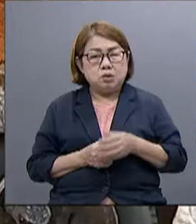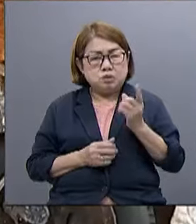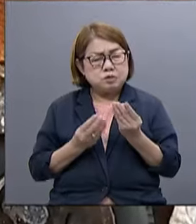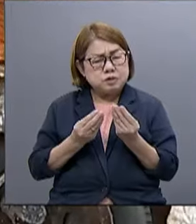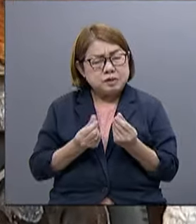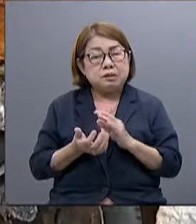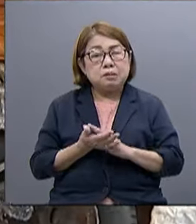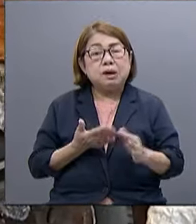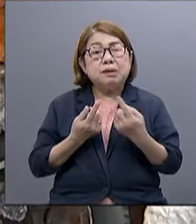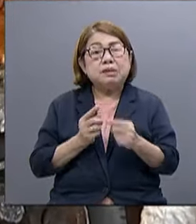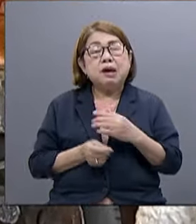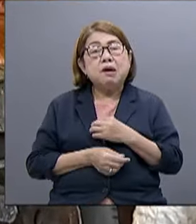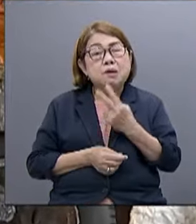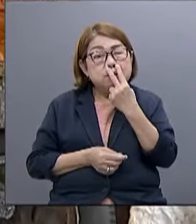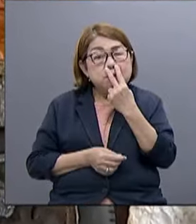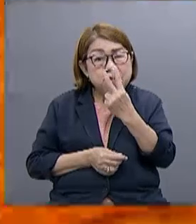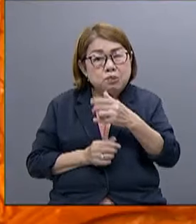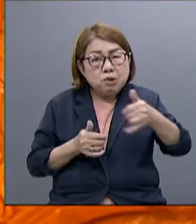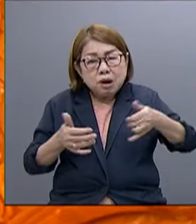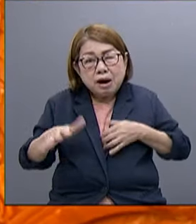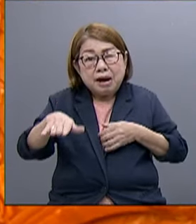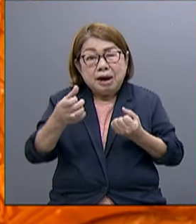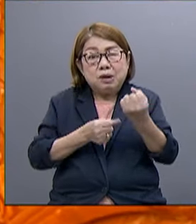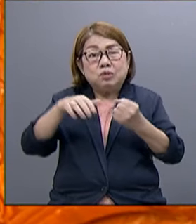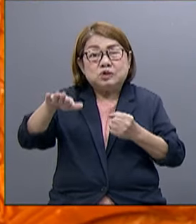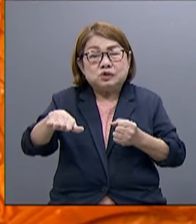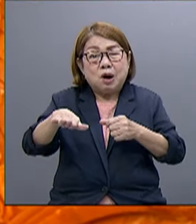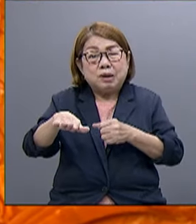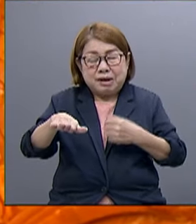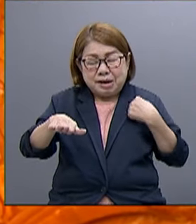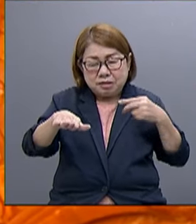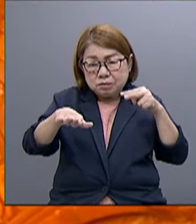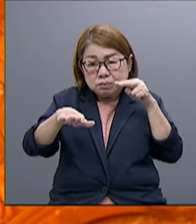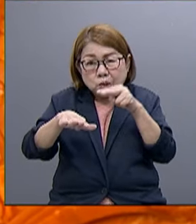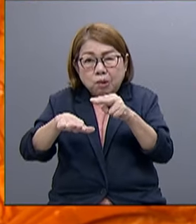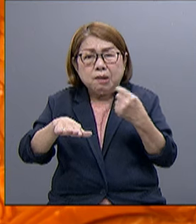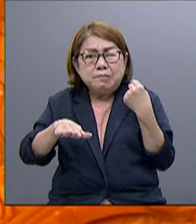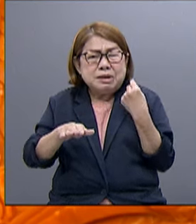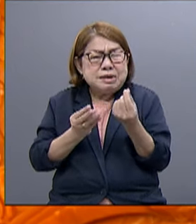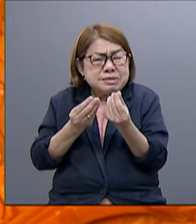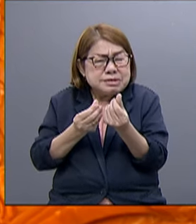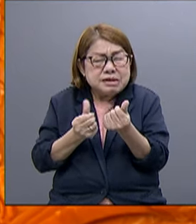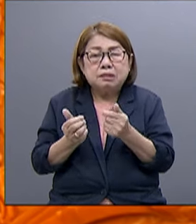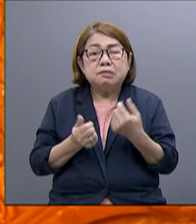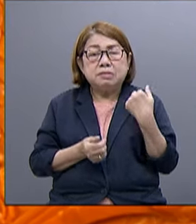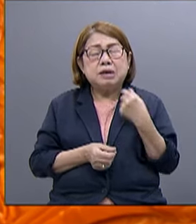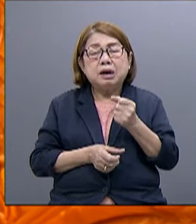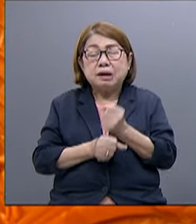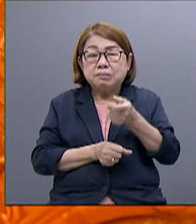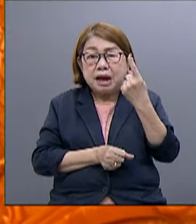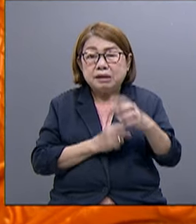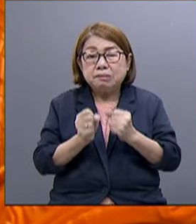มาดูเนี่ยลองไปดูรายละเอียดใกล้ๆเนี่ยเหมือนจะมีรายละเอียดเล็กๆน้อยๆที่คอยเก็บอยู่ด้วยใช่ไหมคร ับ พี่สุสาครทำเทียนมากี่ปีแล้ว